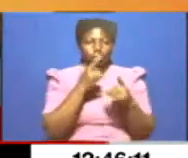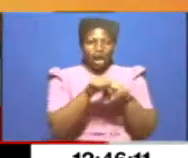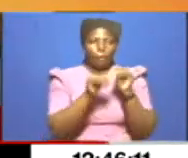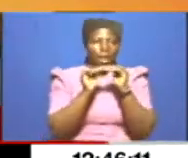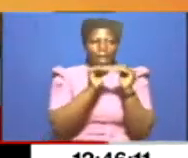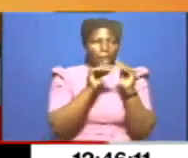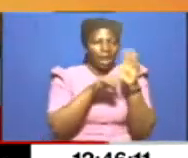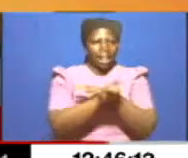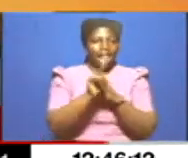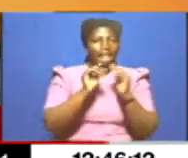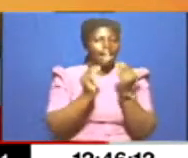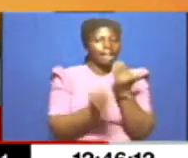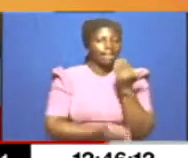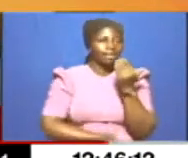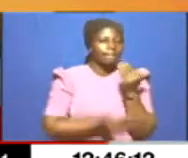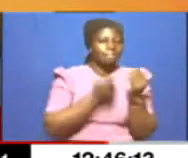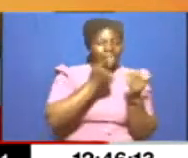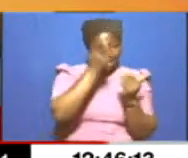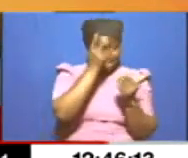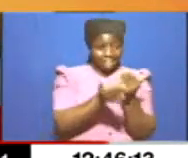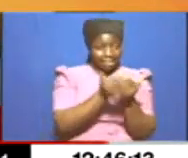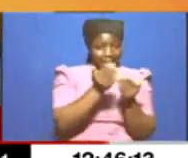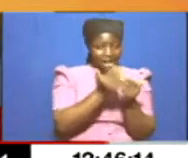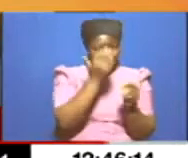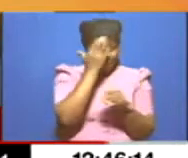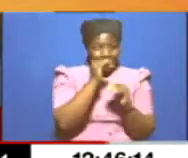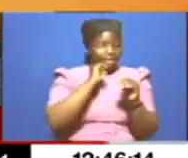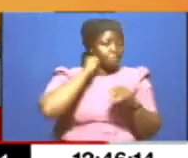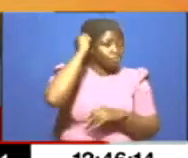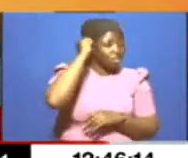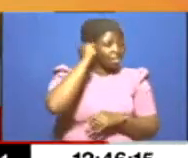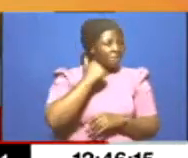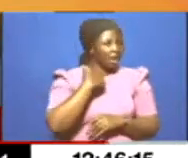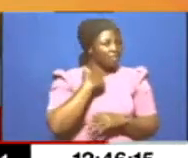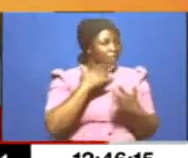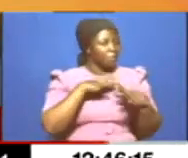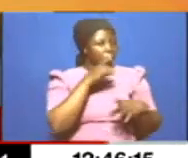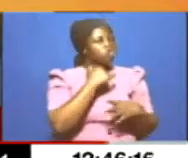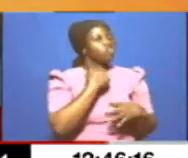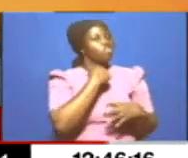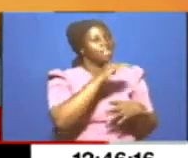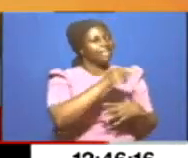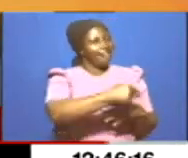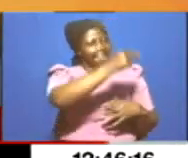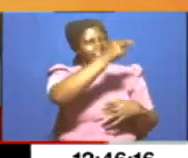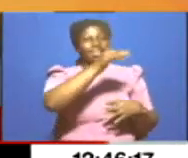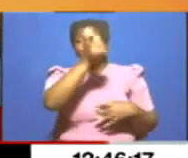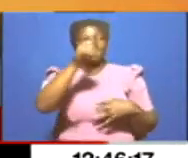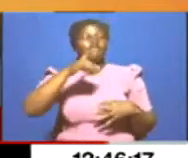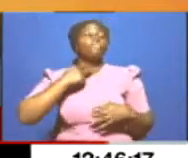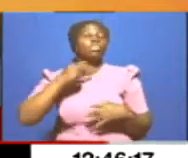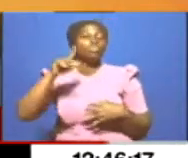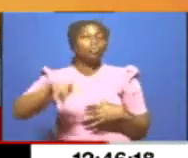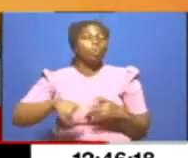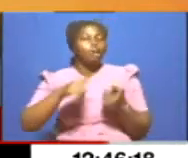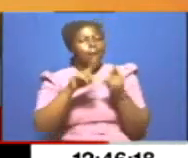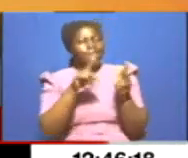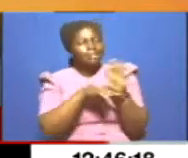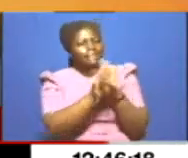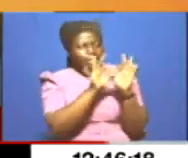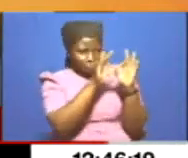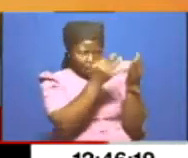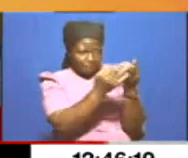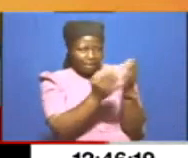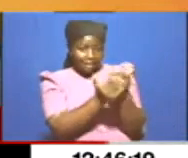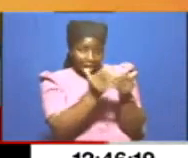kuna demokrasia ambapo wale walio na sauti nyingi zaidi inasikika zaidi. Lakini katika familia na malezi unapata ya kwamba hapo